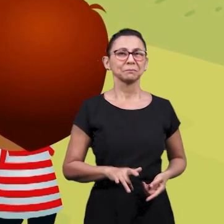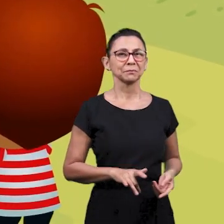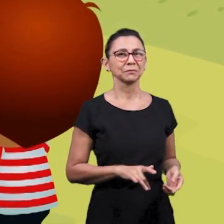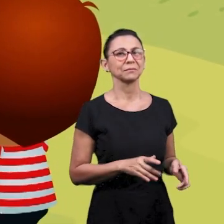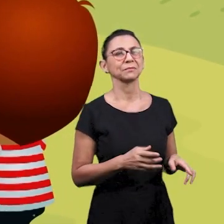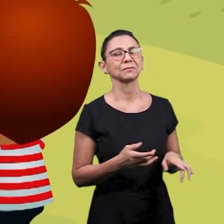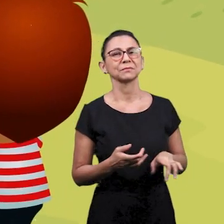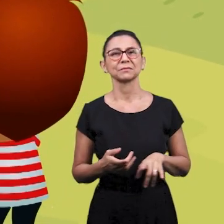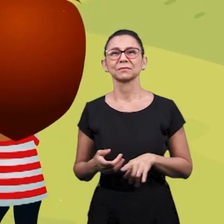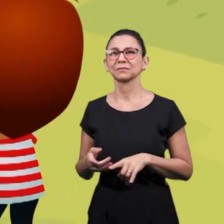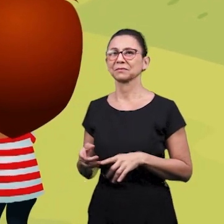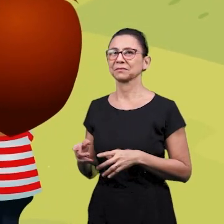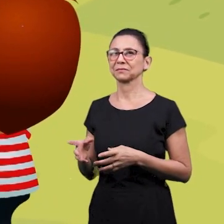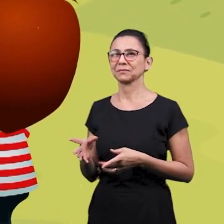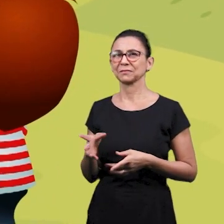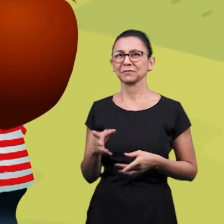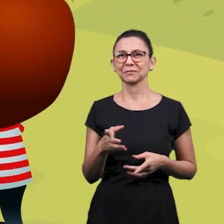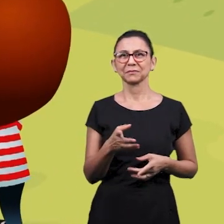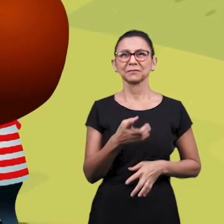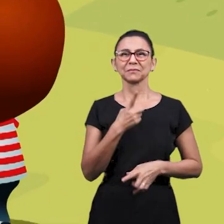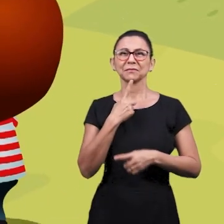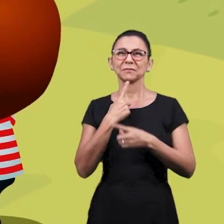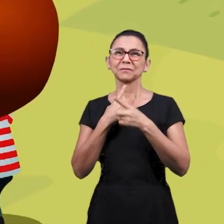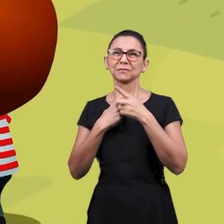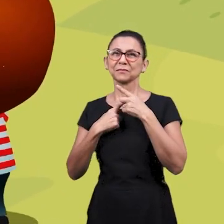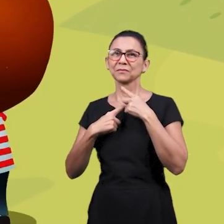И дай мне с Тобой ходить всегда.